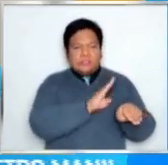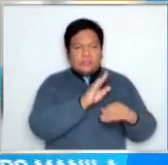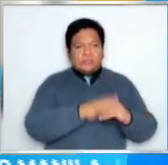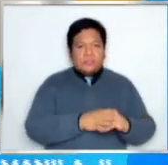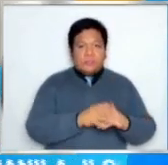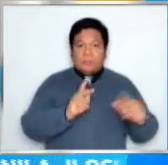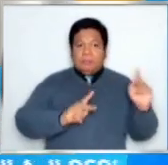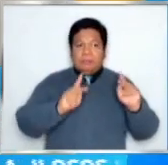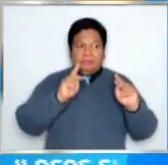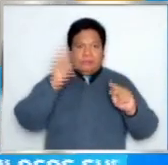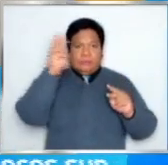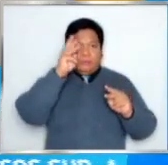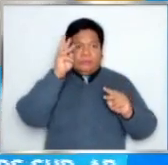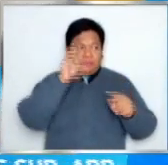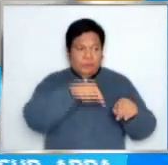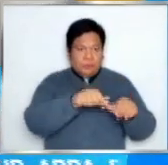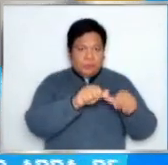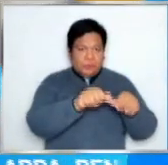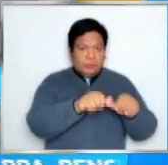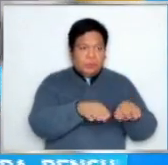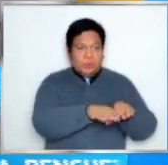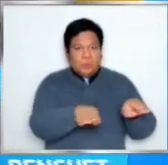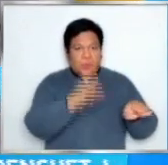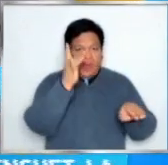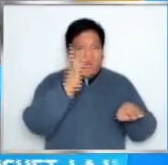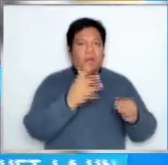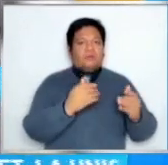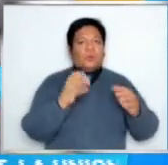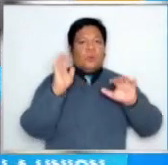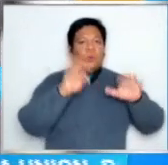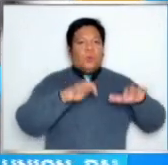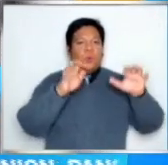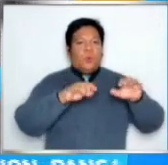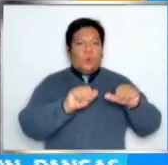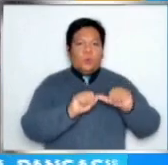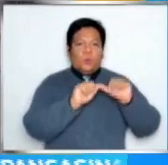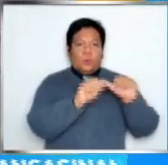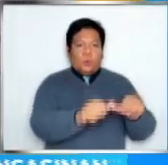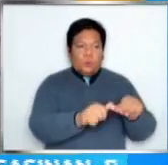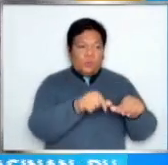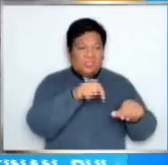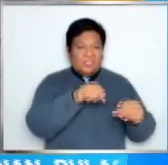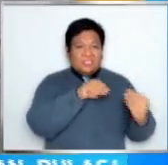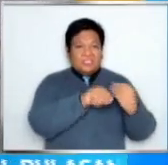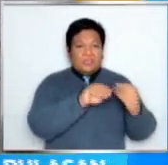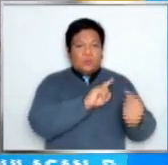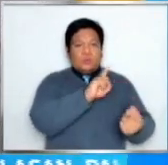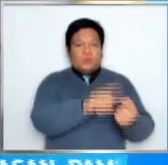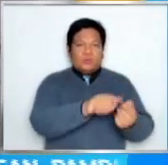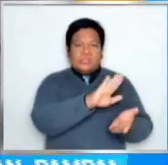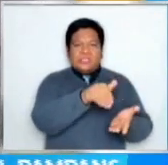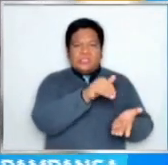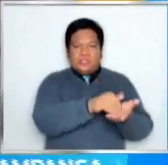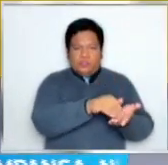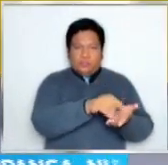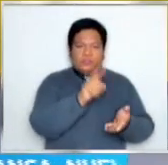ito lalo't nananalasa pa rin ang bagyong Julina. Ito rin daw ang daan papuntang sentro ng bayan.